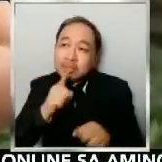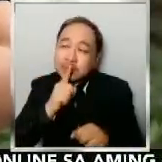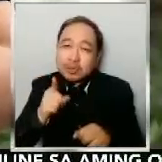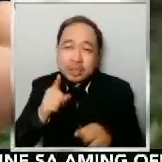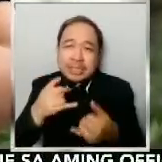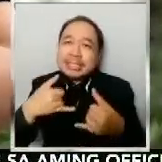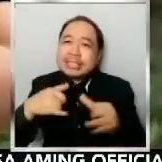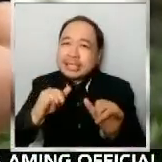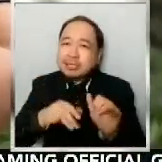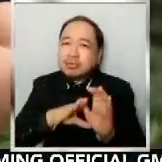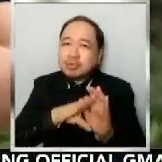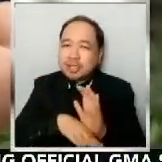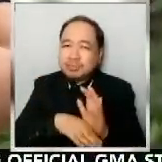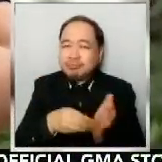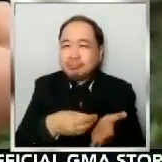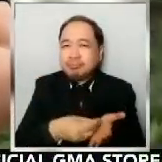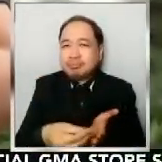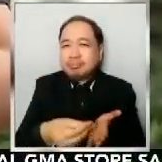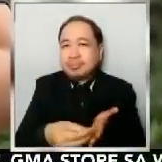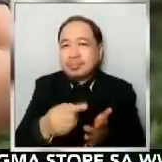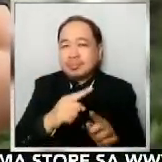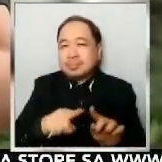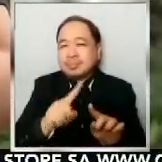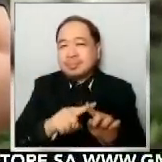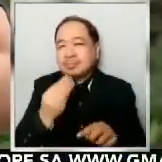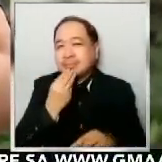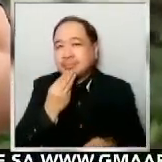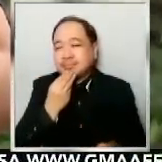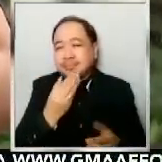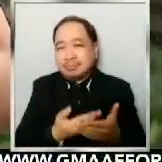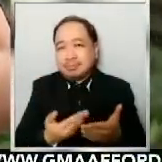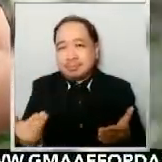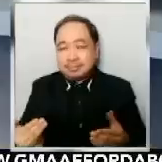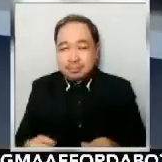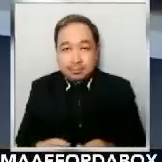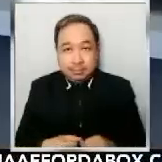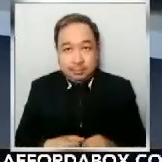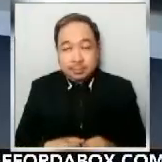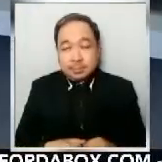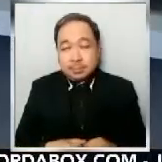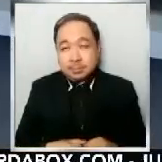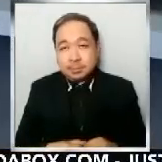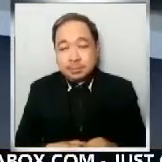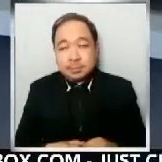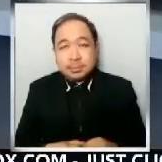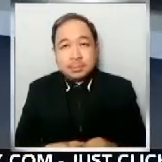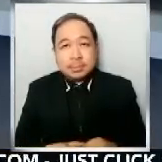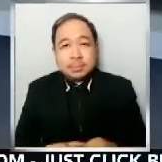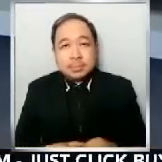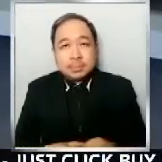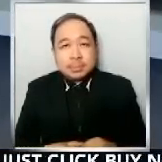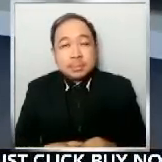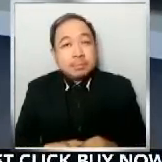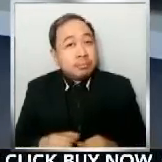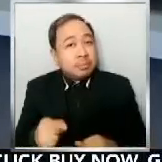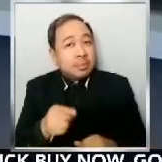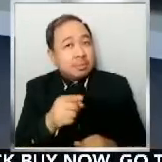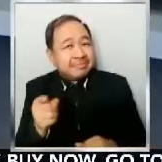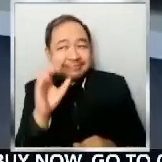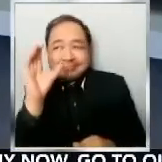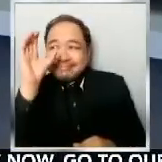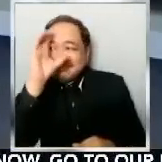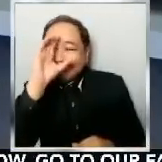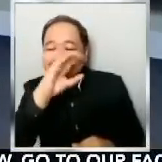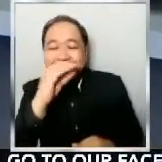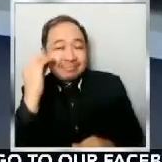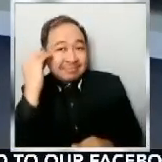GMA Integrated News, Bernadette Reyes, nakatutok 24 oras. Sa mga naghahanap naman ng sibuyas, pwede na ba